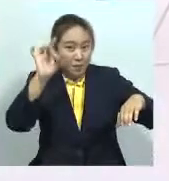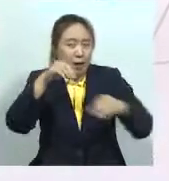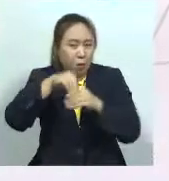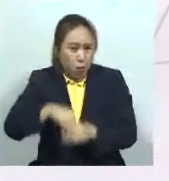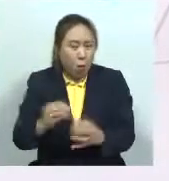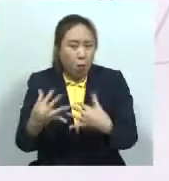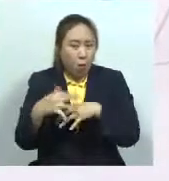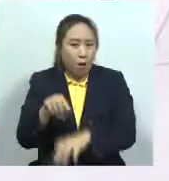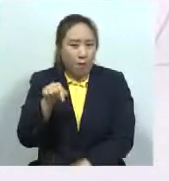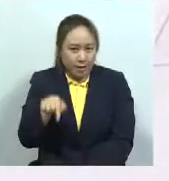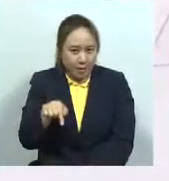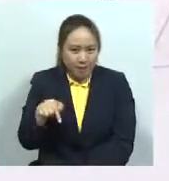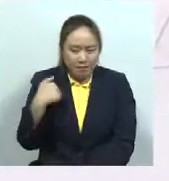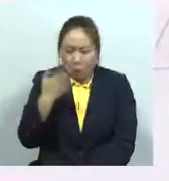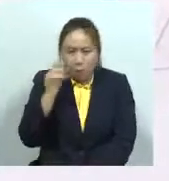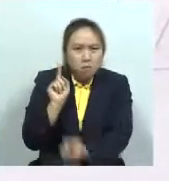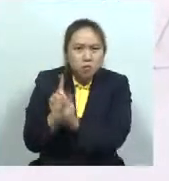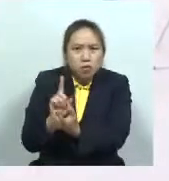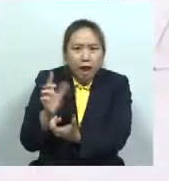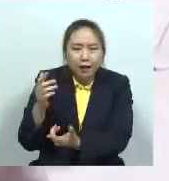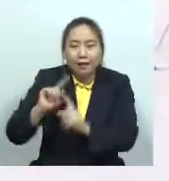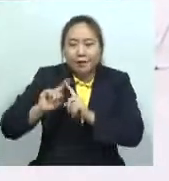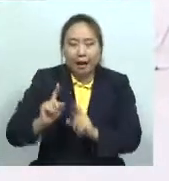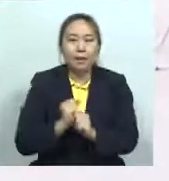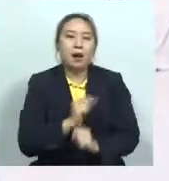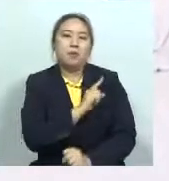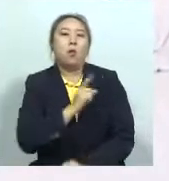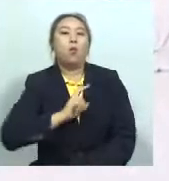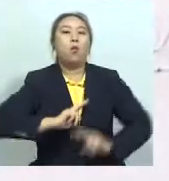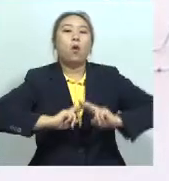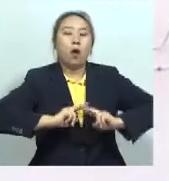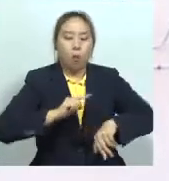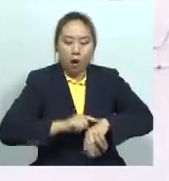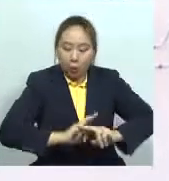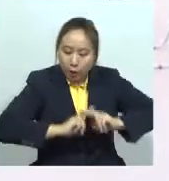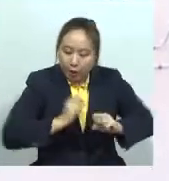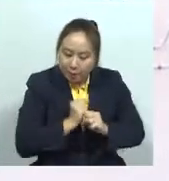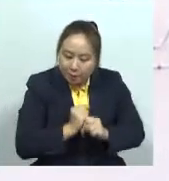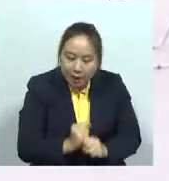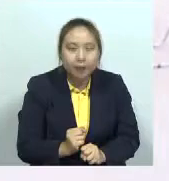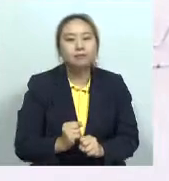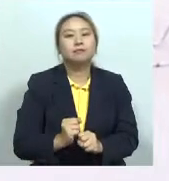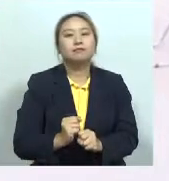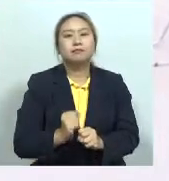เราจะบางคนเนี่ยแทบไม่รู้จักกันเลยแต่ทุกคนก็มีหน้าที่ของตัวเองใช้เวลาของตัวเองให้มีคุณค่าที่สุดในการที่จะทำอย่างเดีย